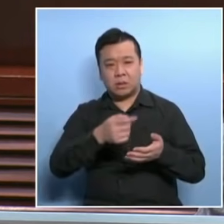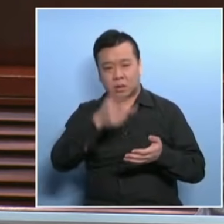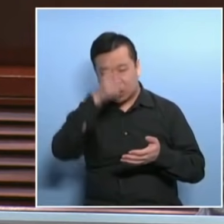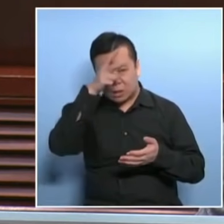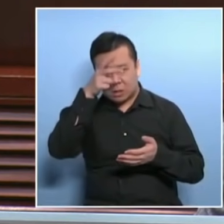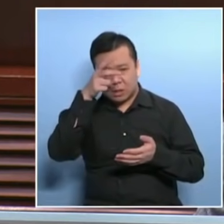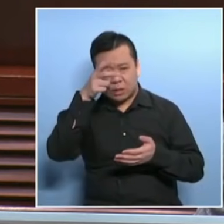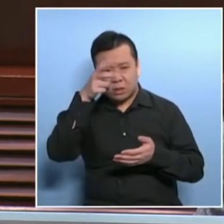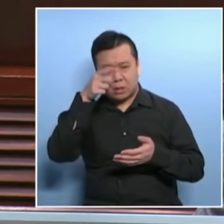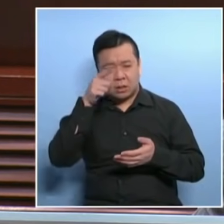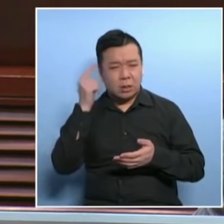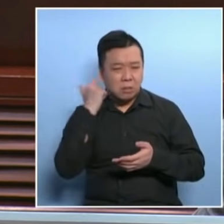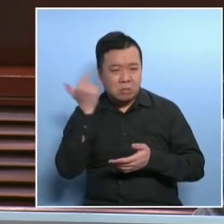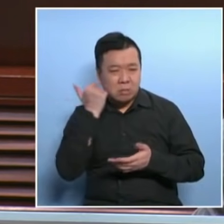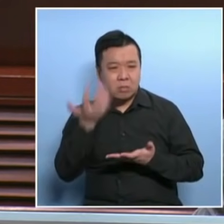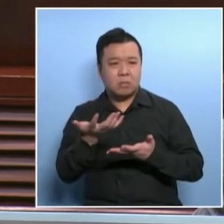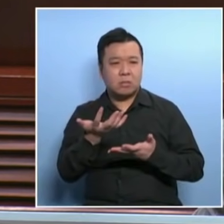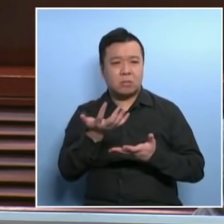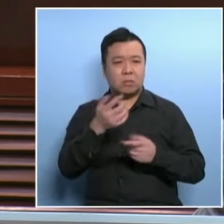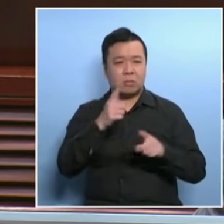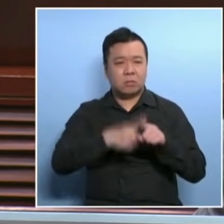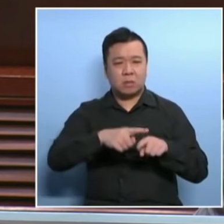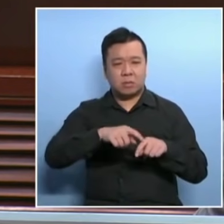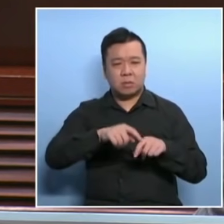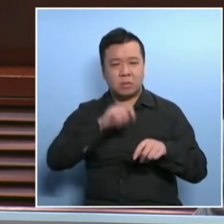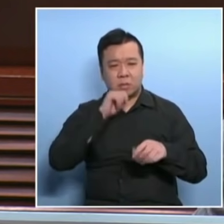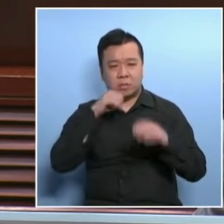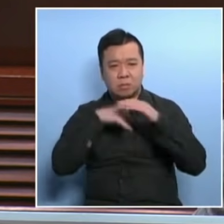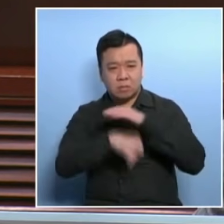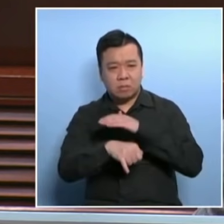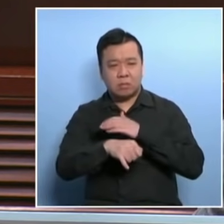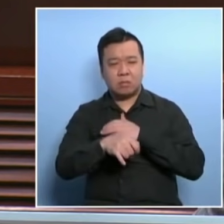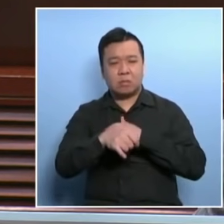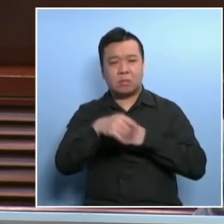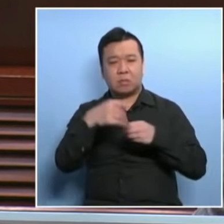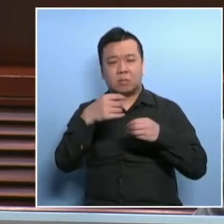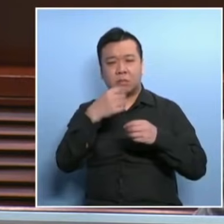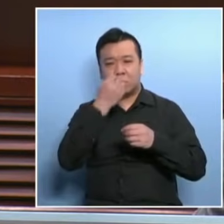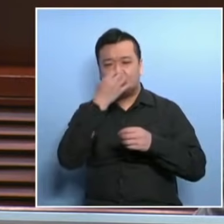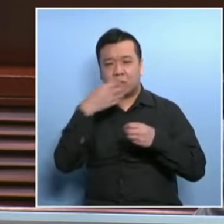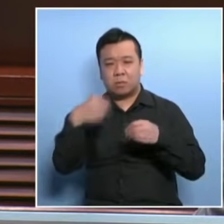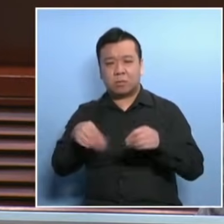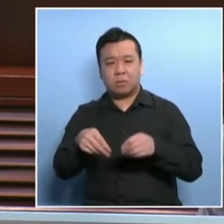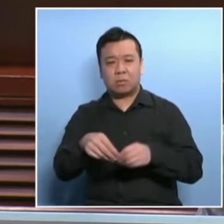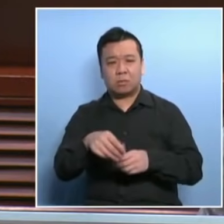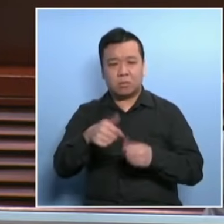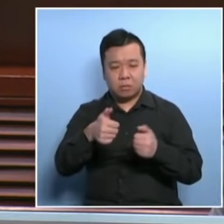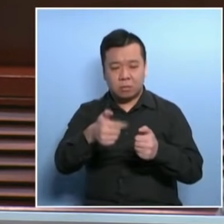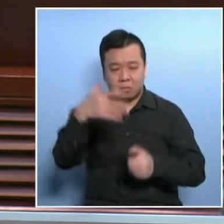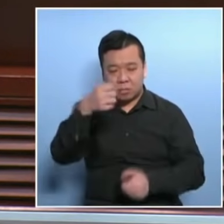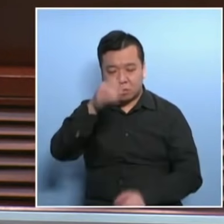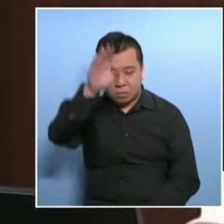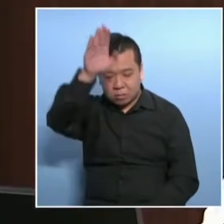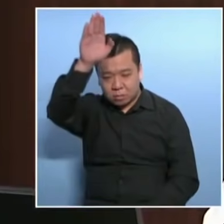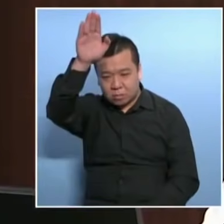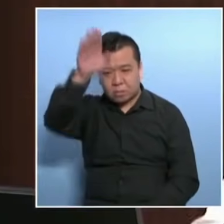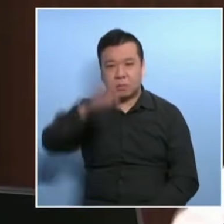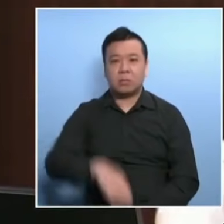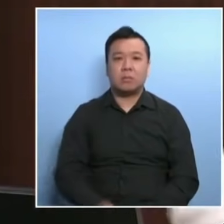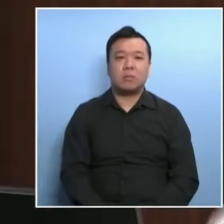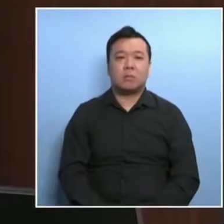政府的聲明好，是損害了香港教育的制度。多謝主席。 好，